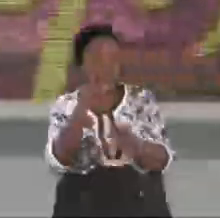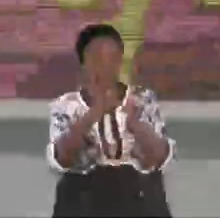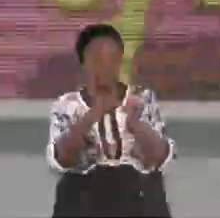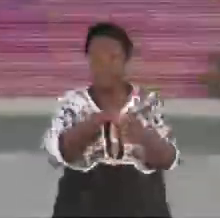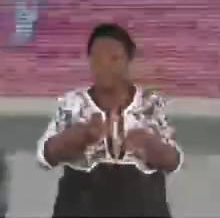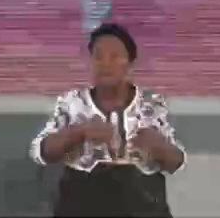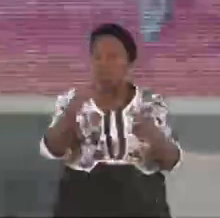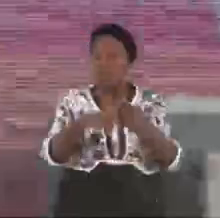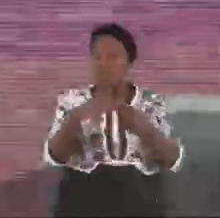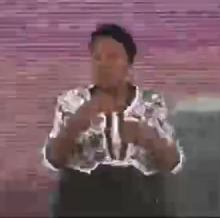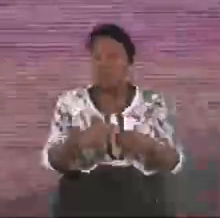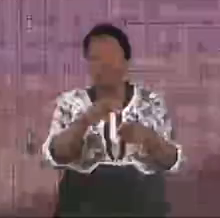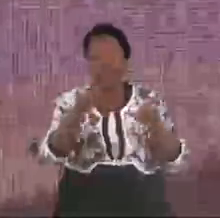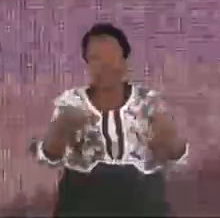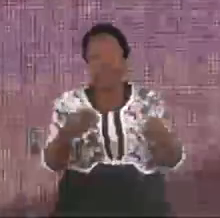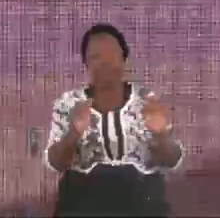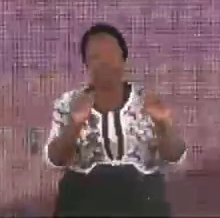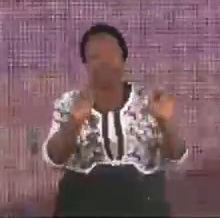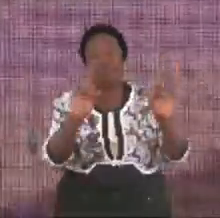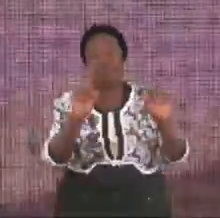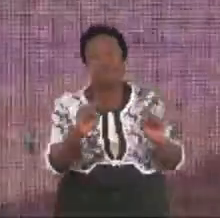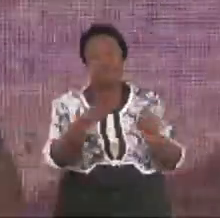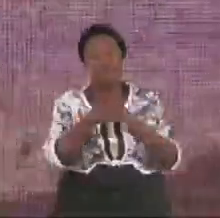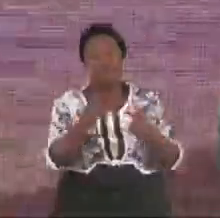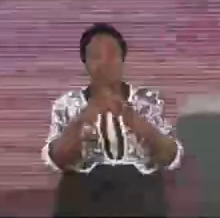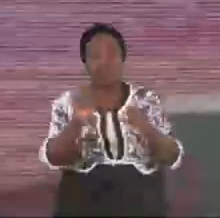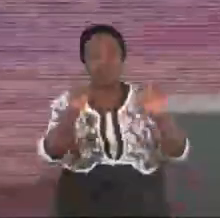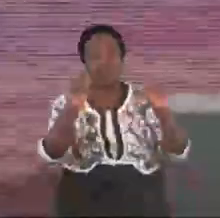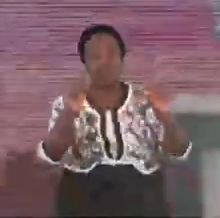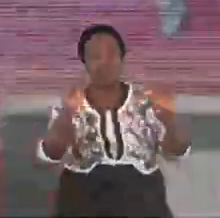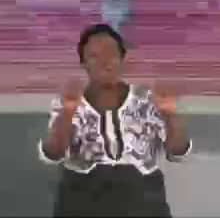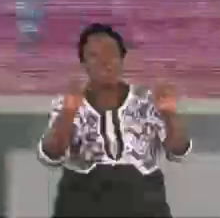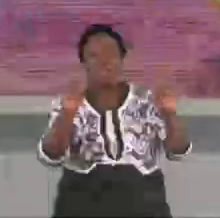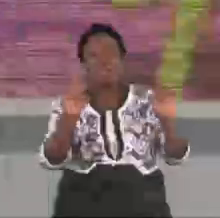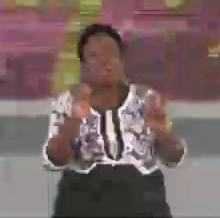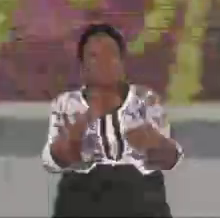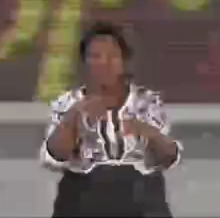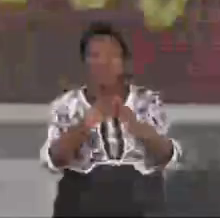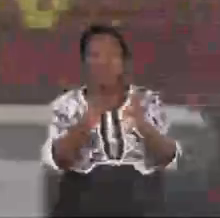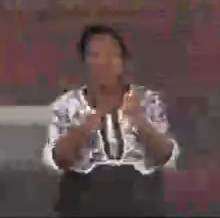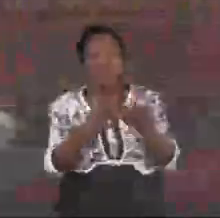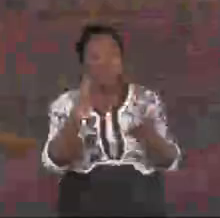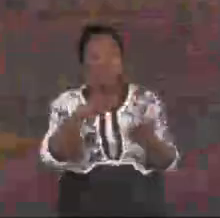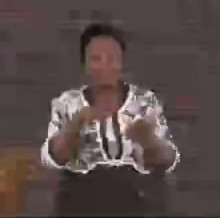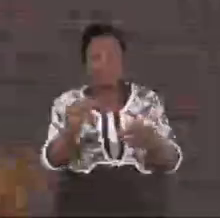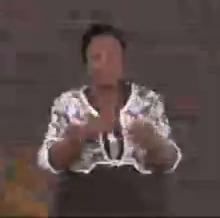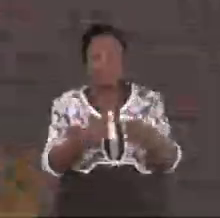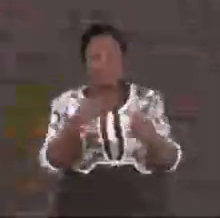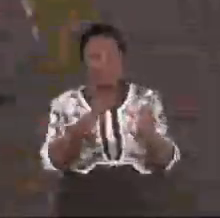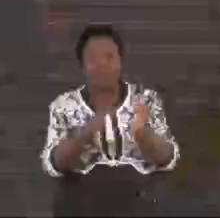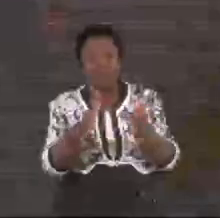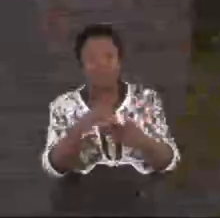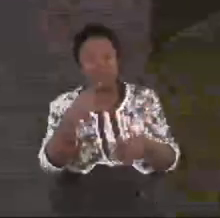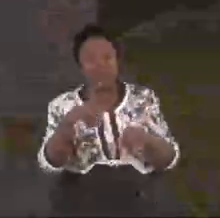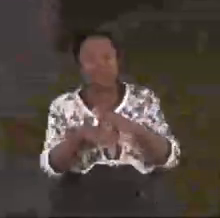Jésus-Christ aux pharisiens et aux sadducéens dans notre lecture biblique. Et Jésus disait